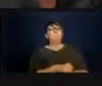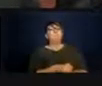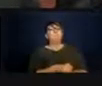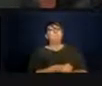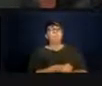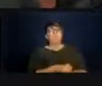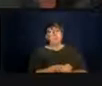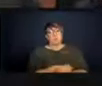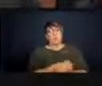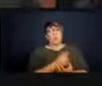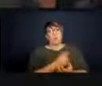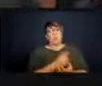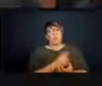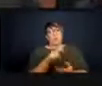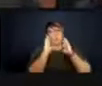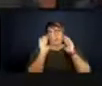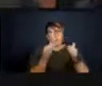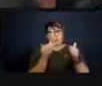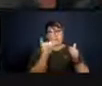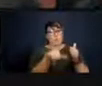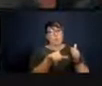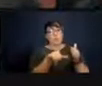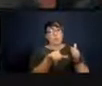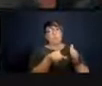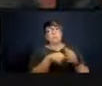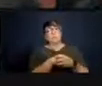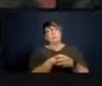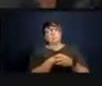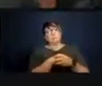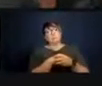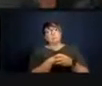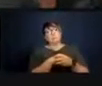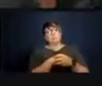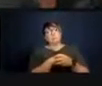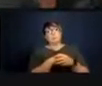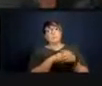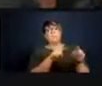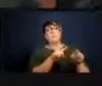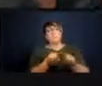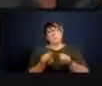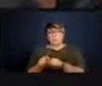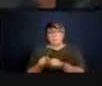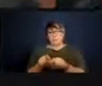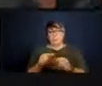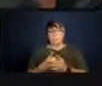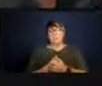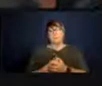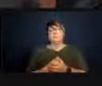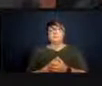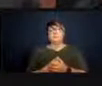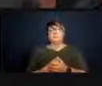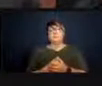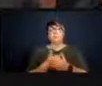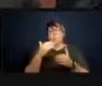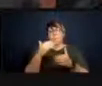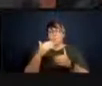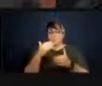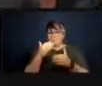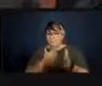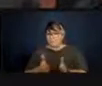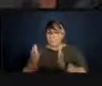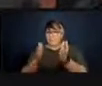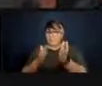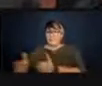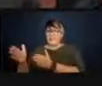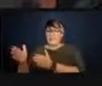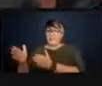Kwa hivyo hili ni mojawapo ya mambo ambayo tutakuwa tunashughulikia, lakini pia